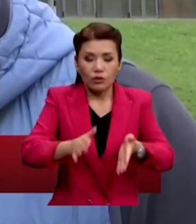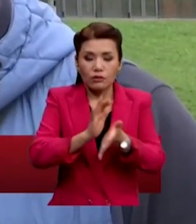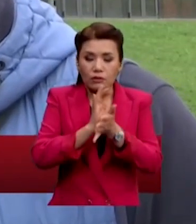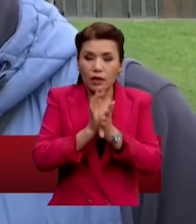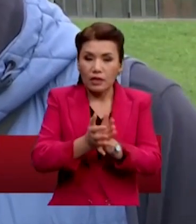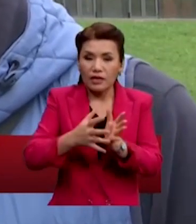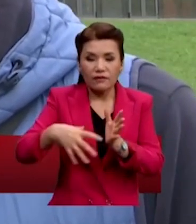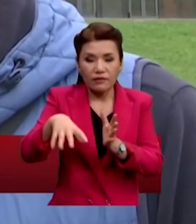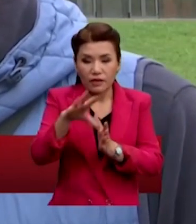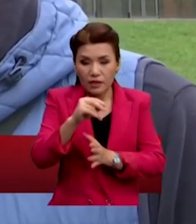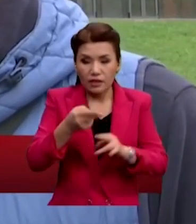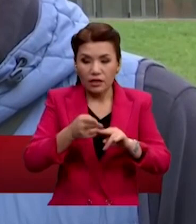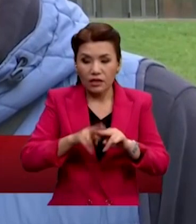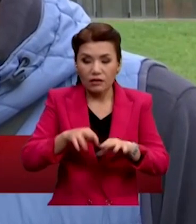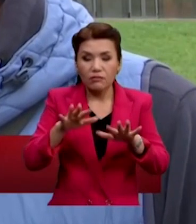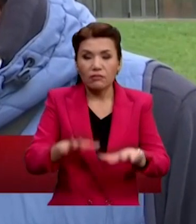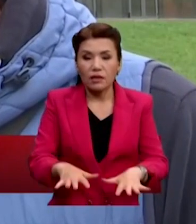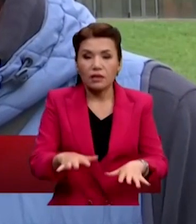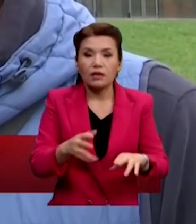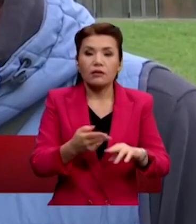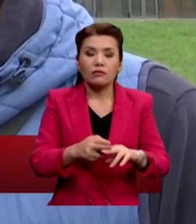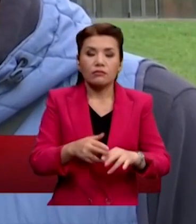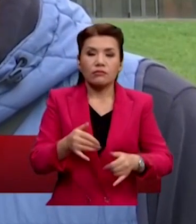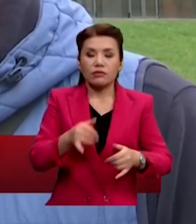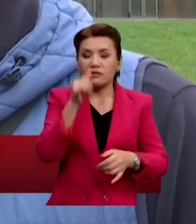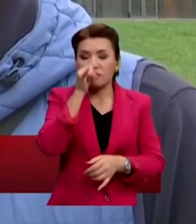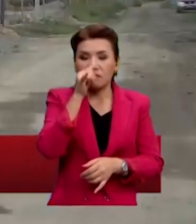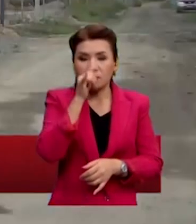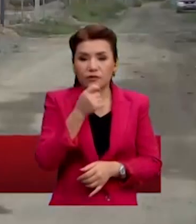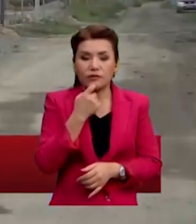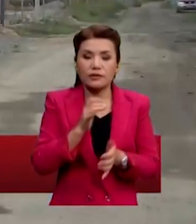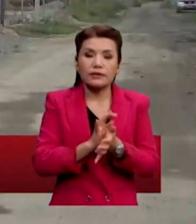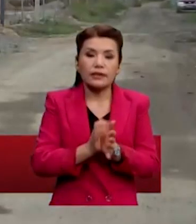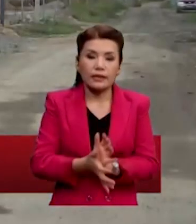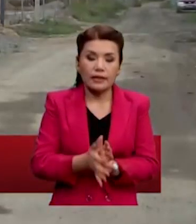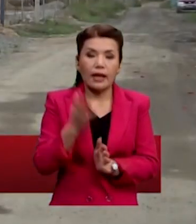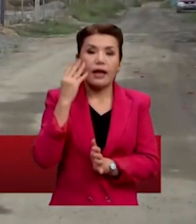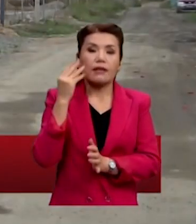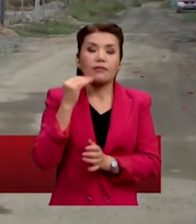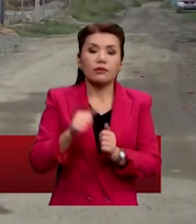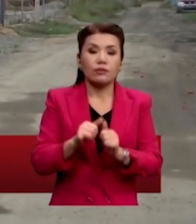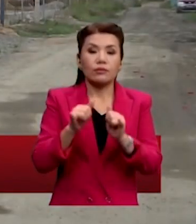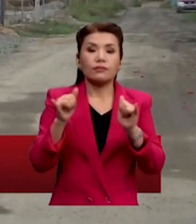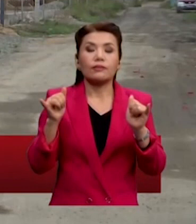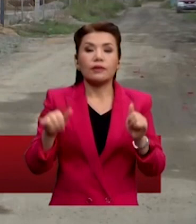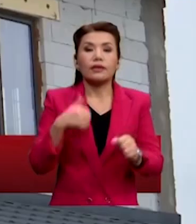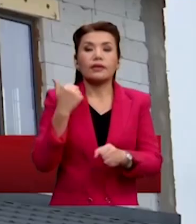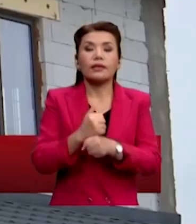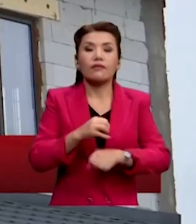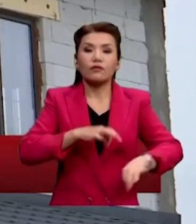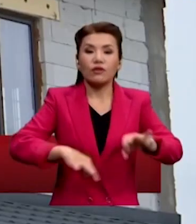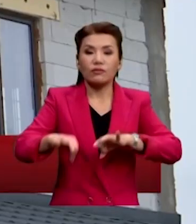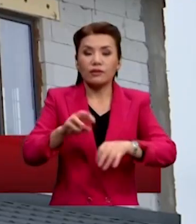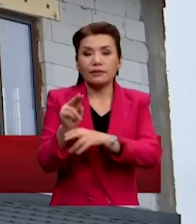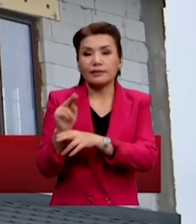бәріміз тұрсақ, онда мына жерде аяқ алып жүру мүмкін болмайды. Алматы ұлғайған сайын бас жоспарға да өзгерістер